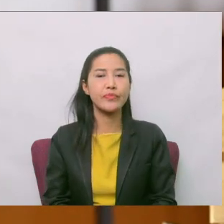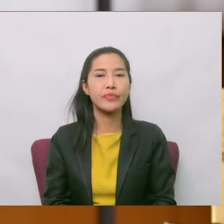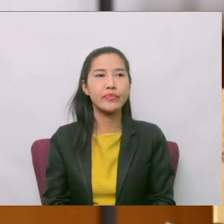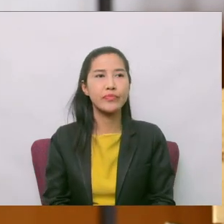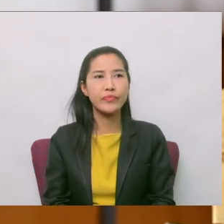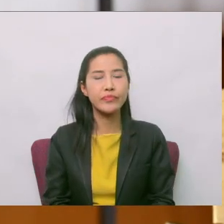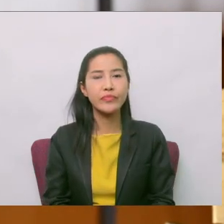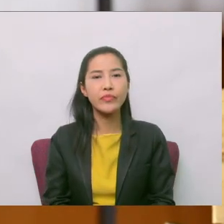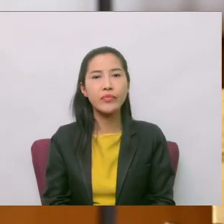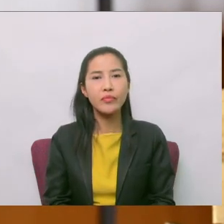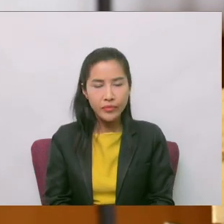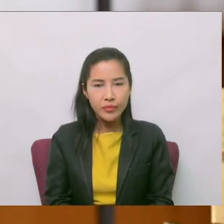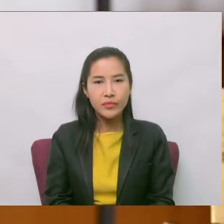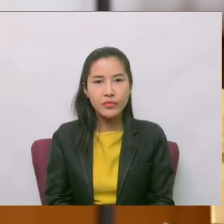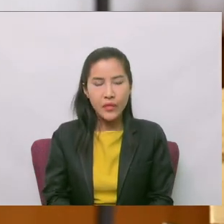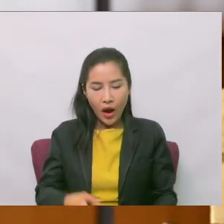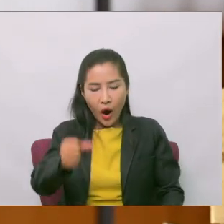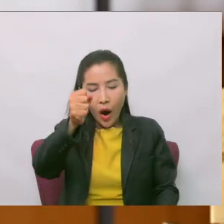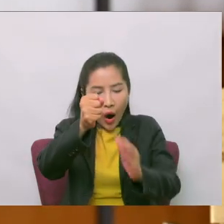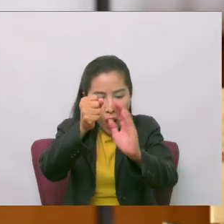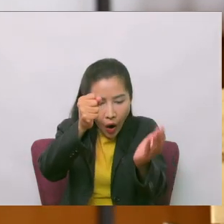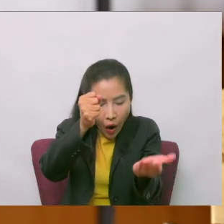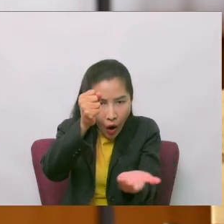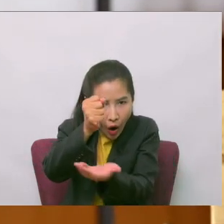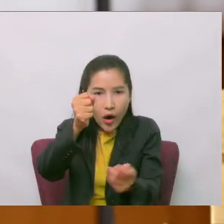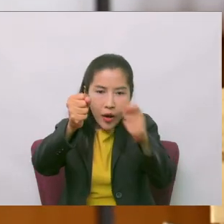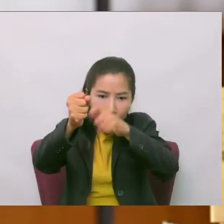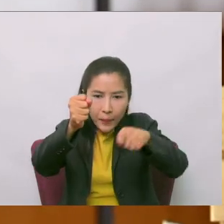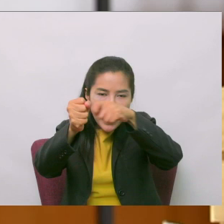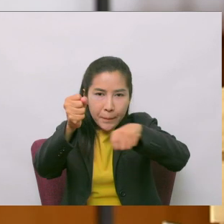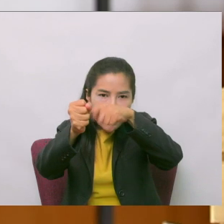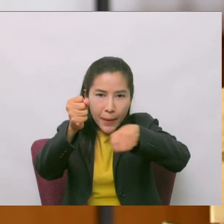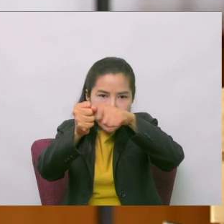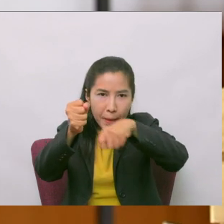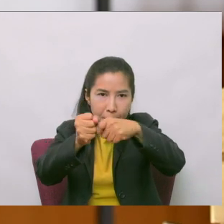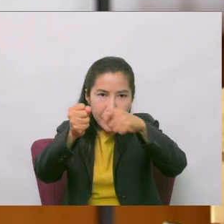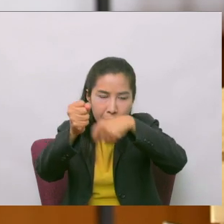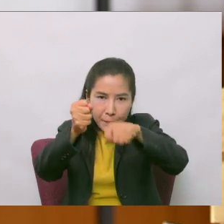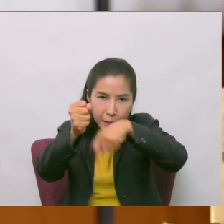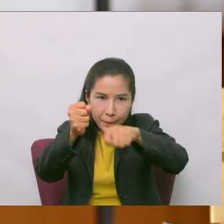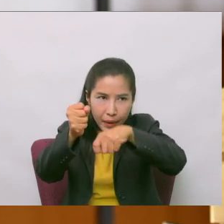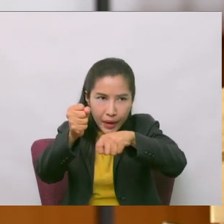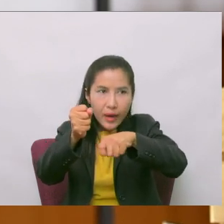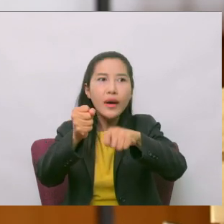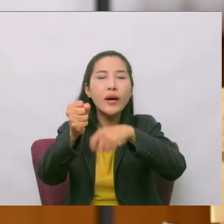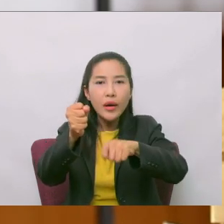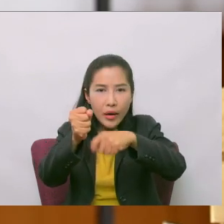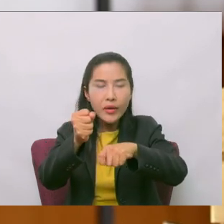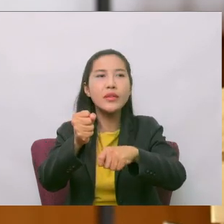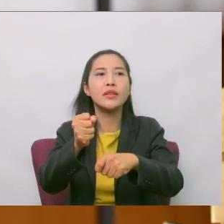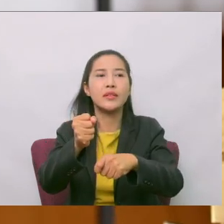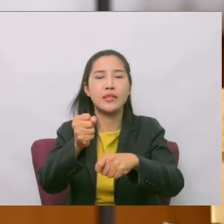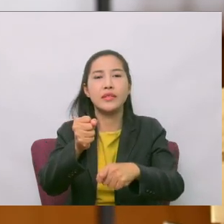คะเสร็จแล้วเราก็มัดให้แน่นนะคะมัดให้แน่นแล้วหลังจากนั้นเราก็นำตัวยาในลูกประคบที่เรามัดให้แน่นเนี่ยค่ะ